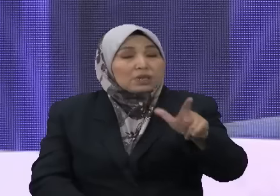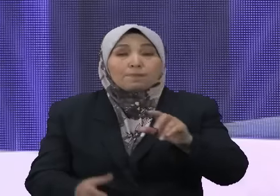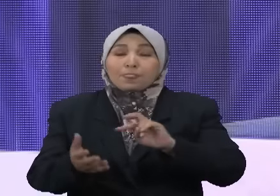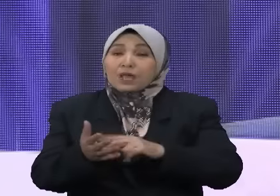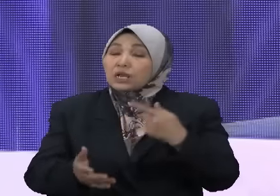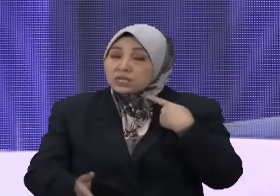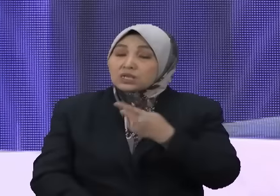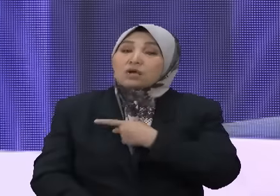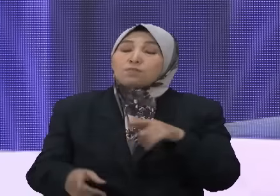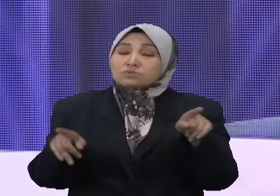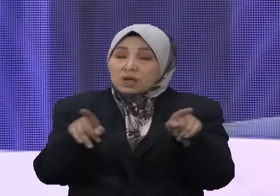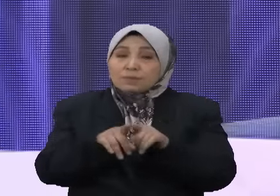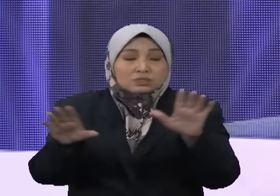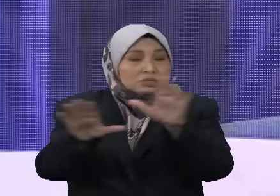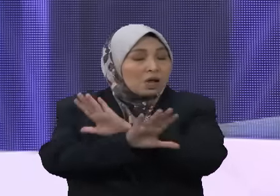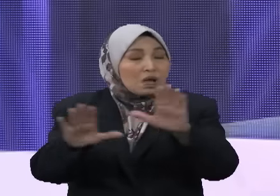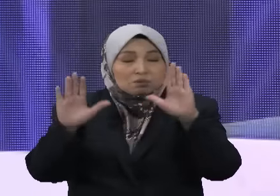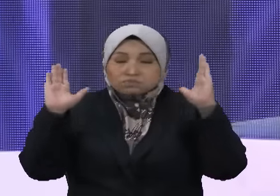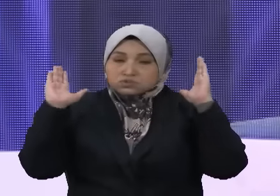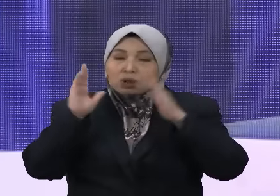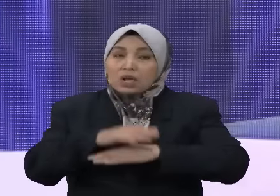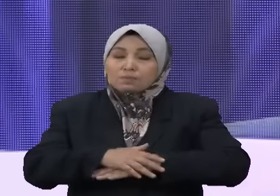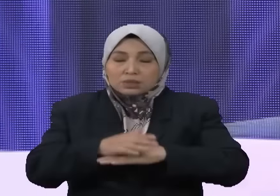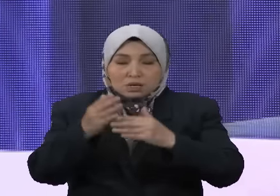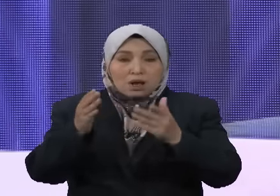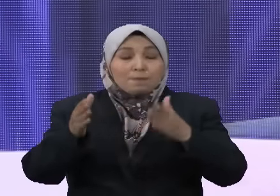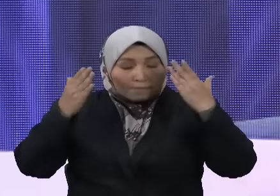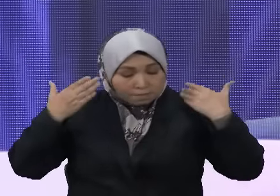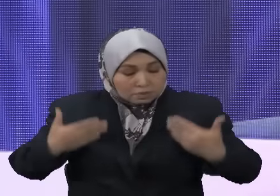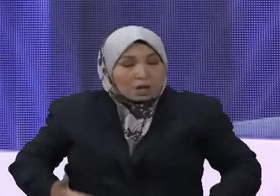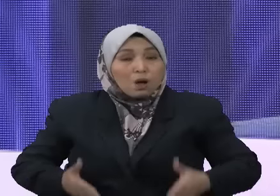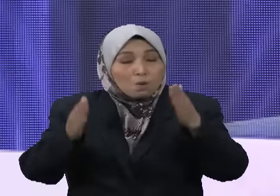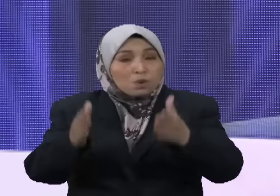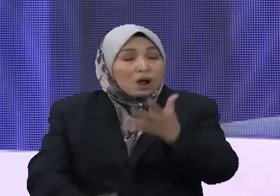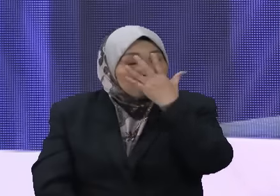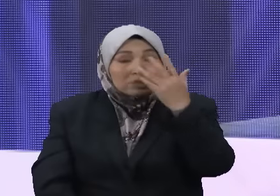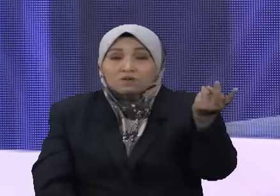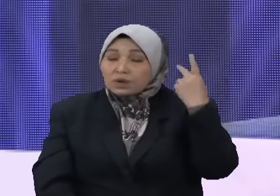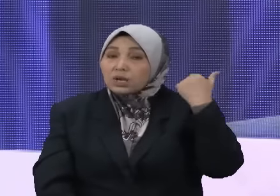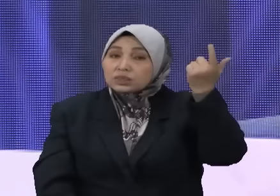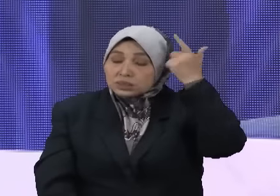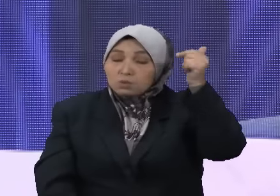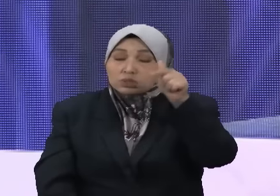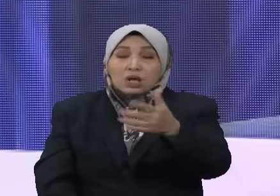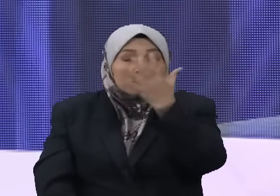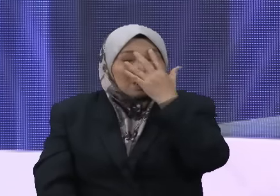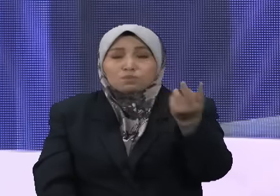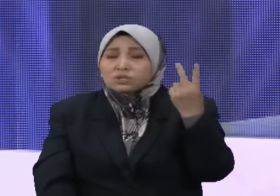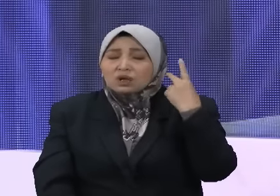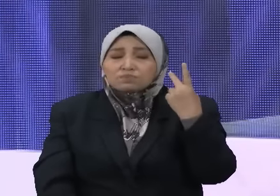kita pun jangan solat ke atas jasad orang munafik kalau kita tahu dia adalah orang